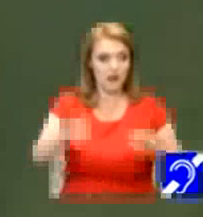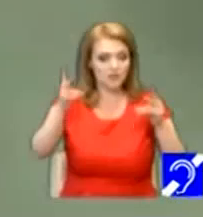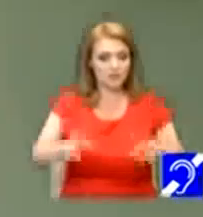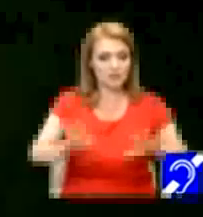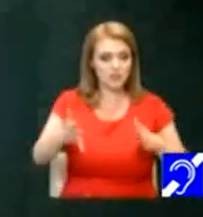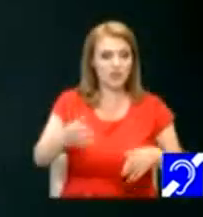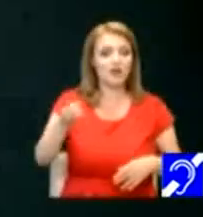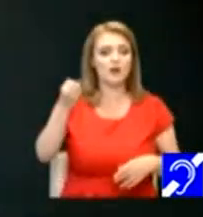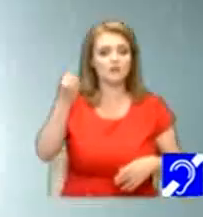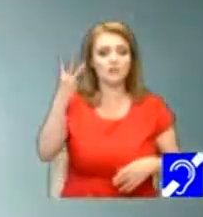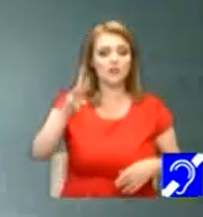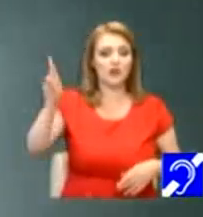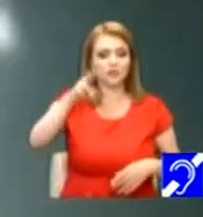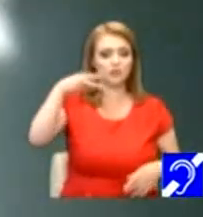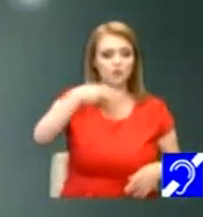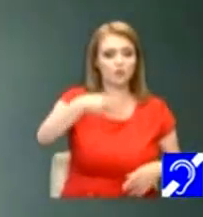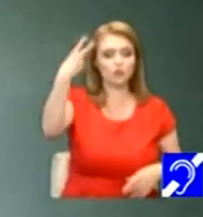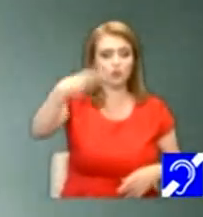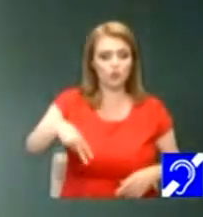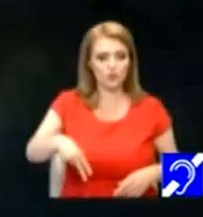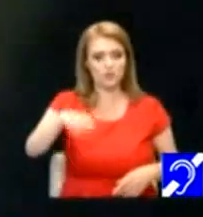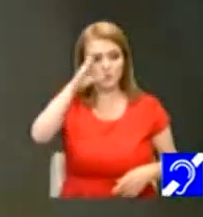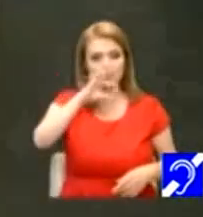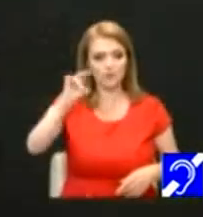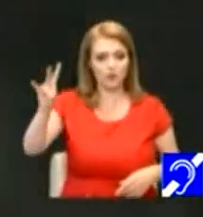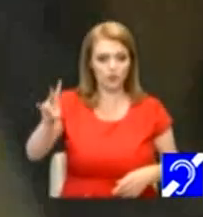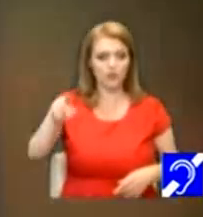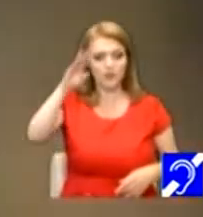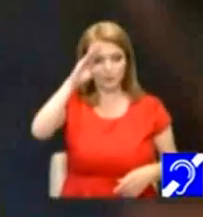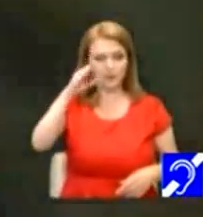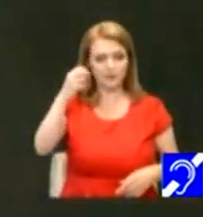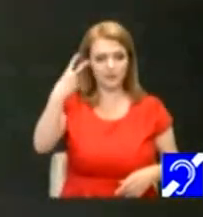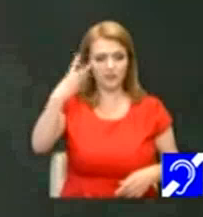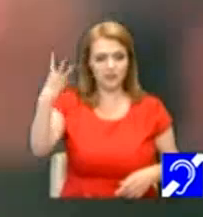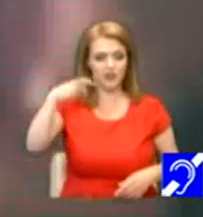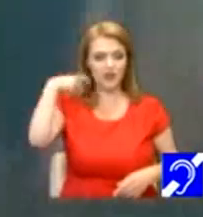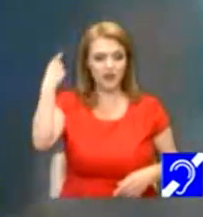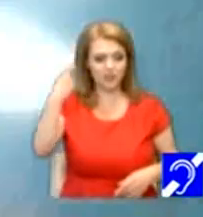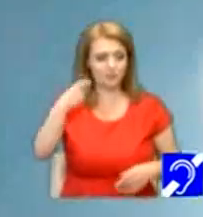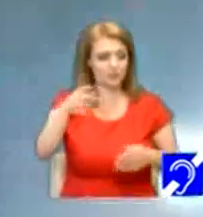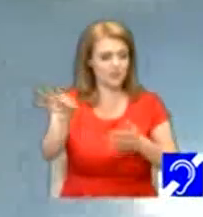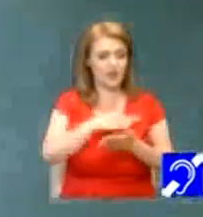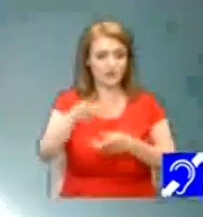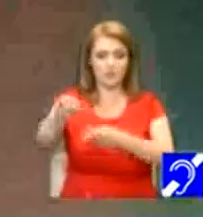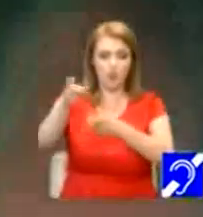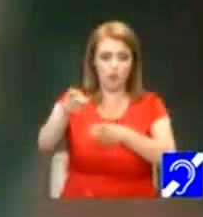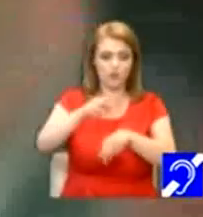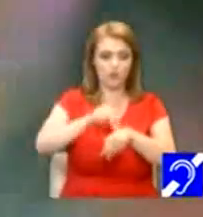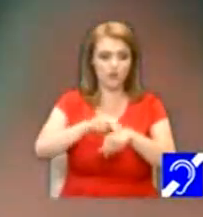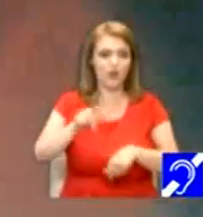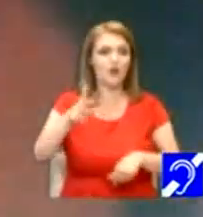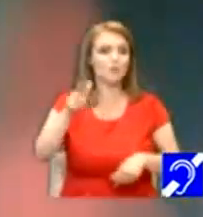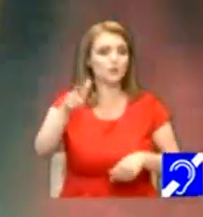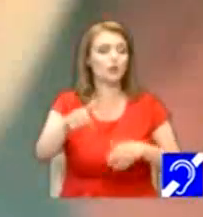s-a produs pe 13 ianuarie 2020. Simeon Botnar, în vârstă de 23 de ani, a fost împușcat mortal de un carabinier pentru că